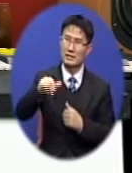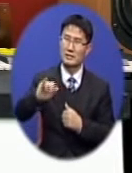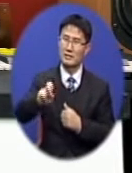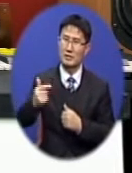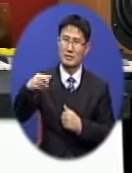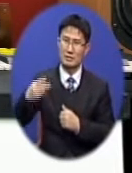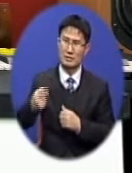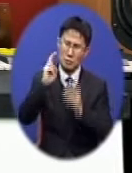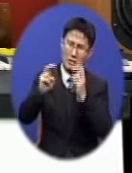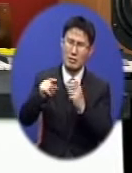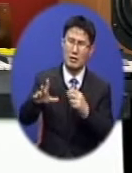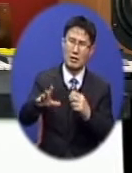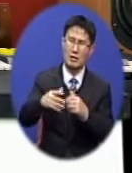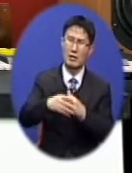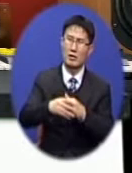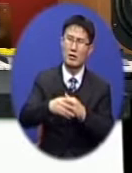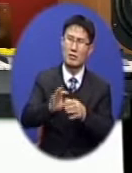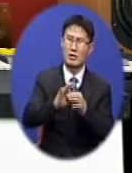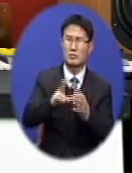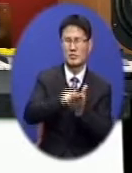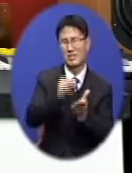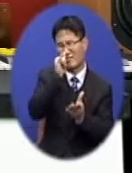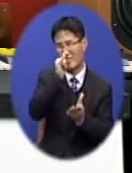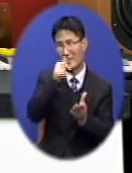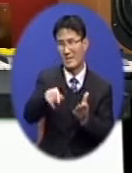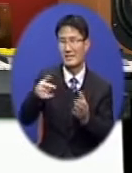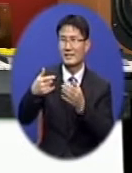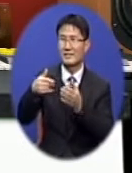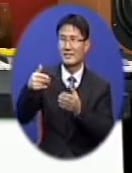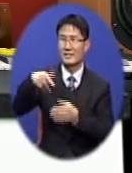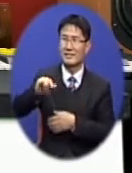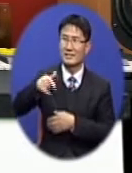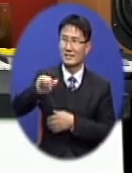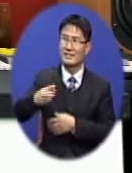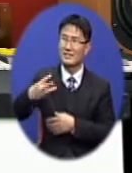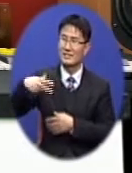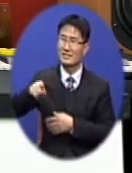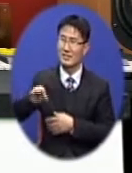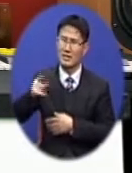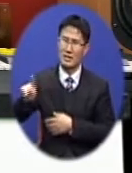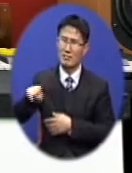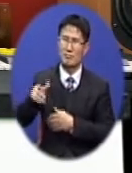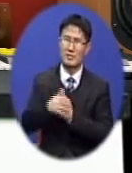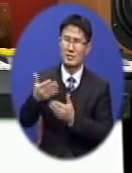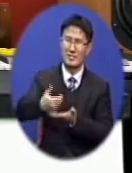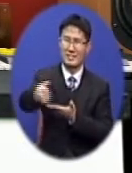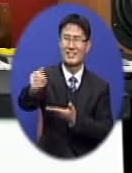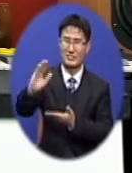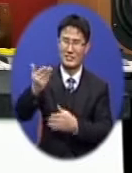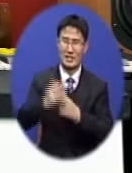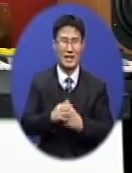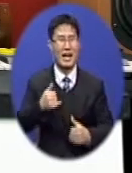잘못되는 바람에 아. 예, 그게 이제 길정아 씨한테로 넘어간 거죠. 아, 예. 아 길정아? 예. 그러시구나. 네. 예.